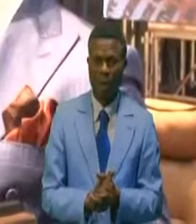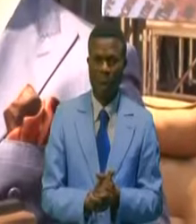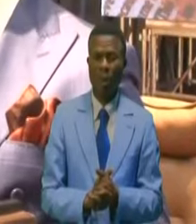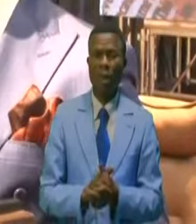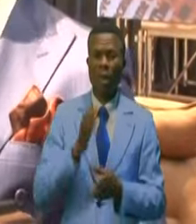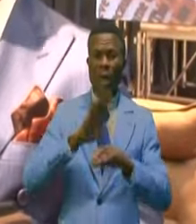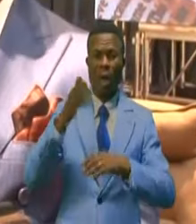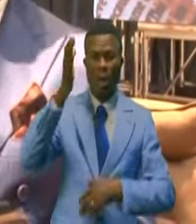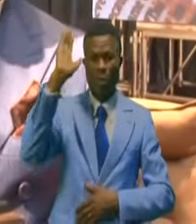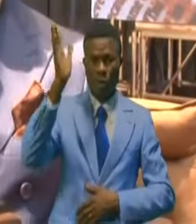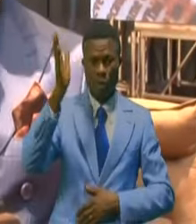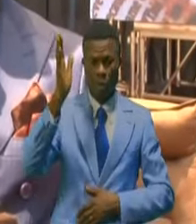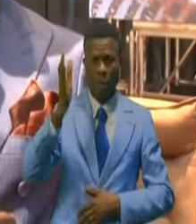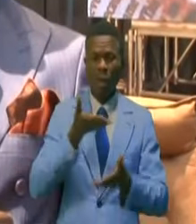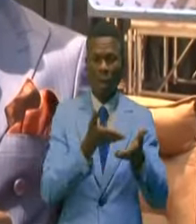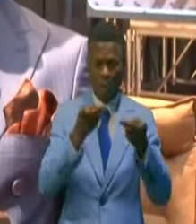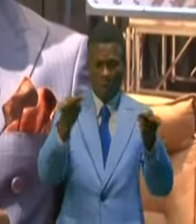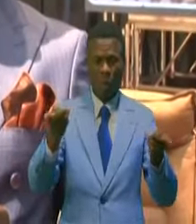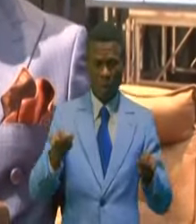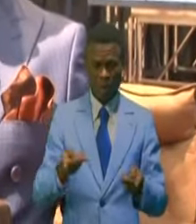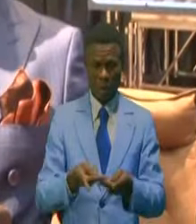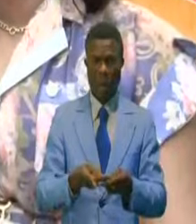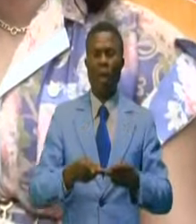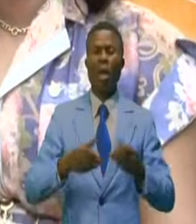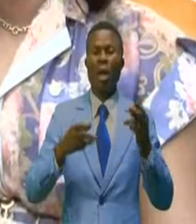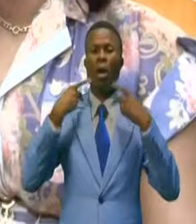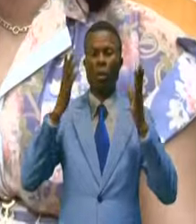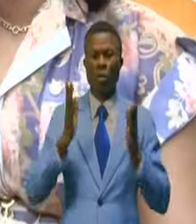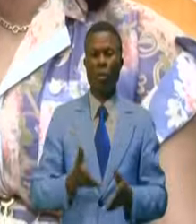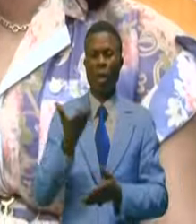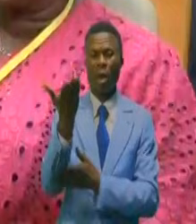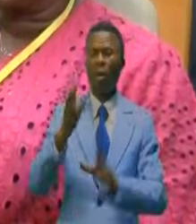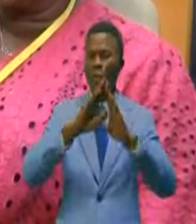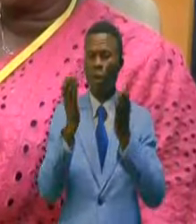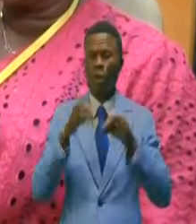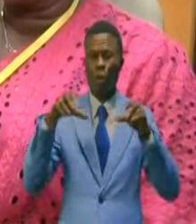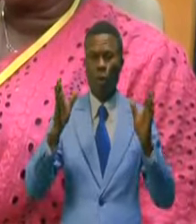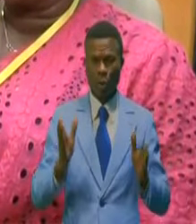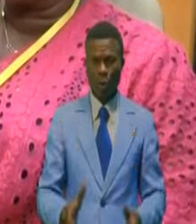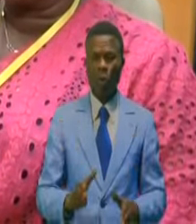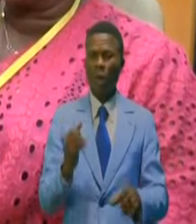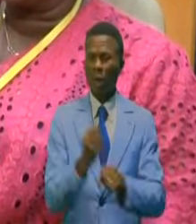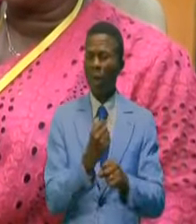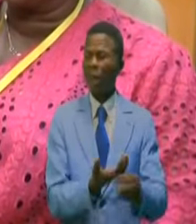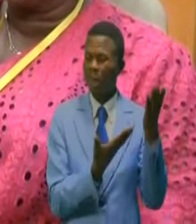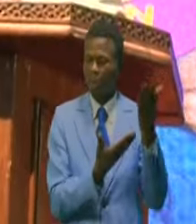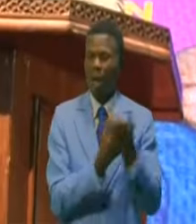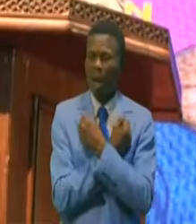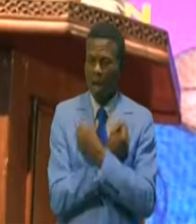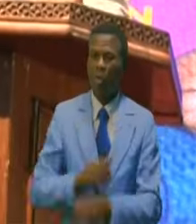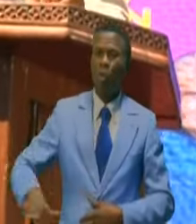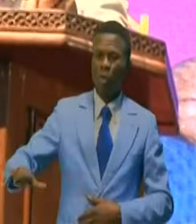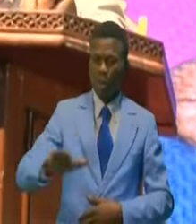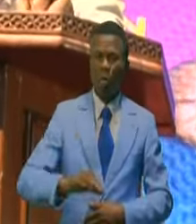cette conférence a servi de cadre à l'orateur d'inviter tous les Congolais à jouer le rôle des sentinelles pour